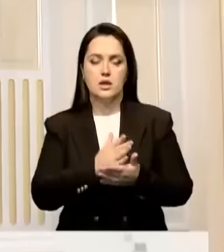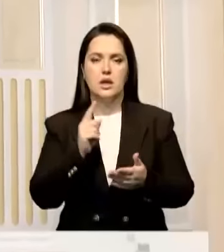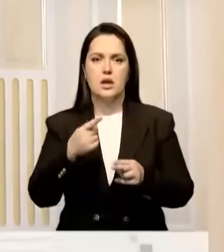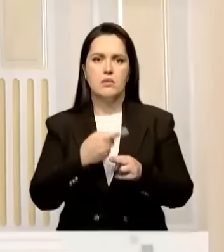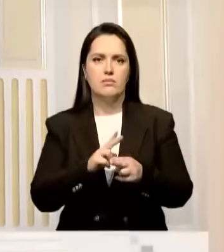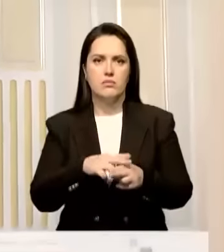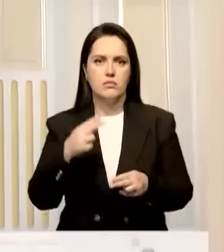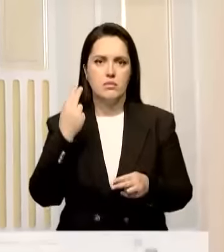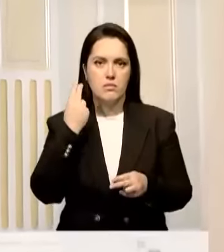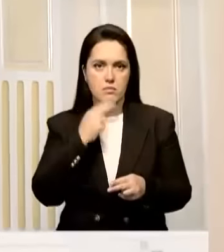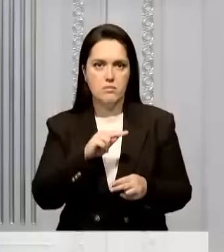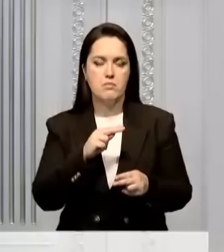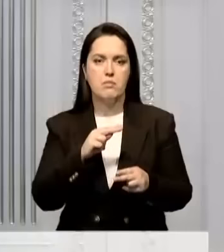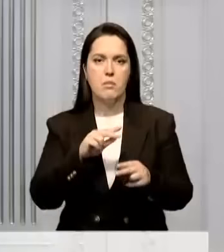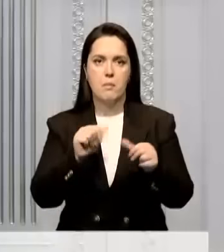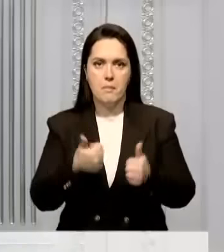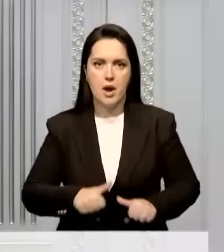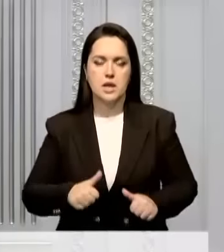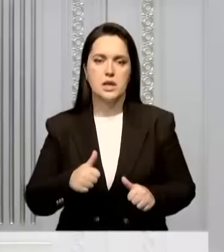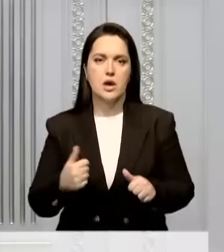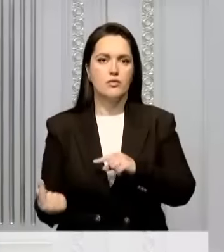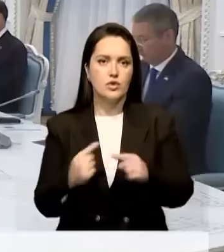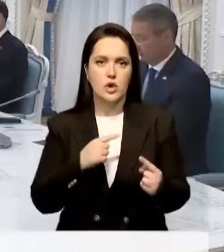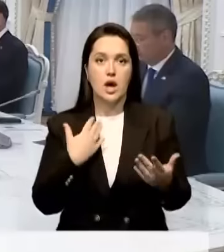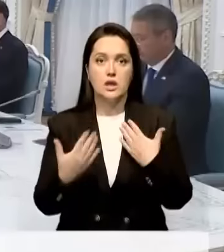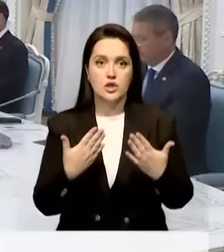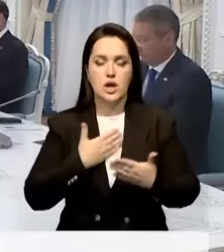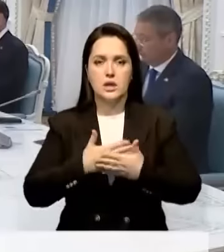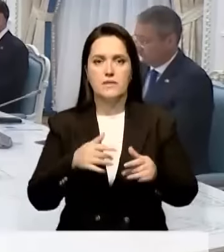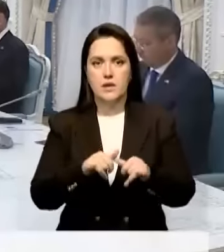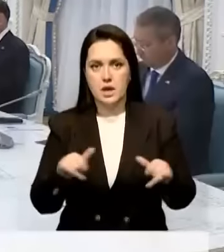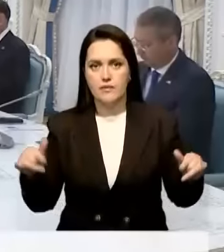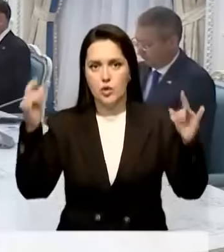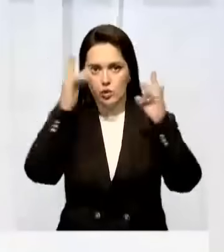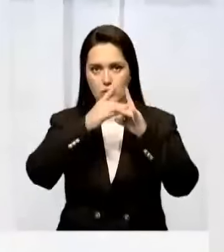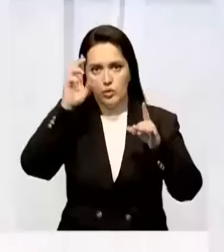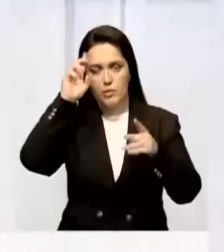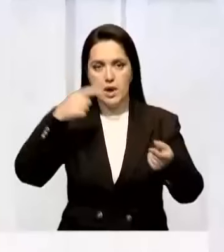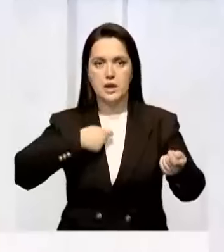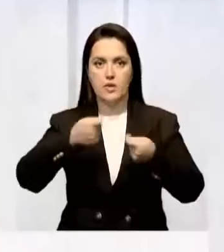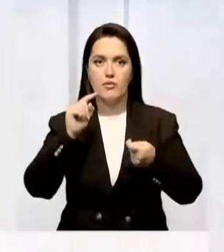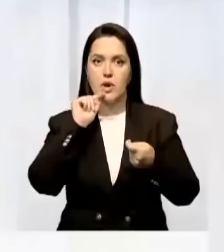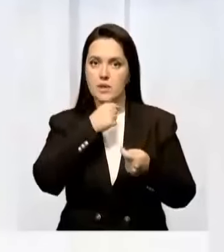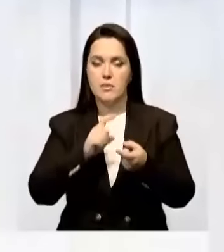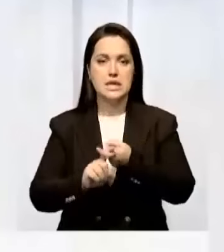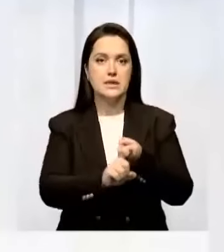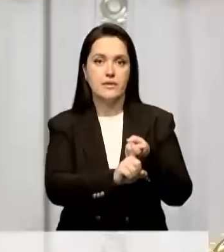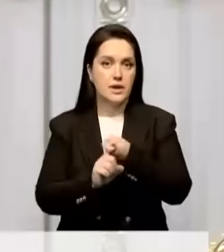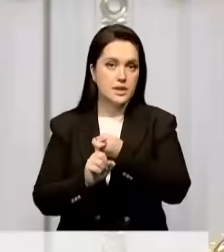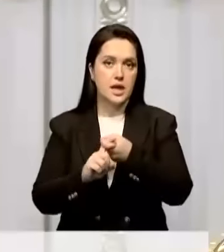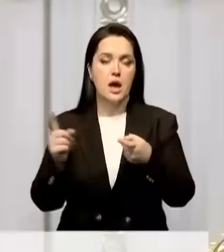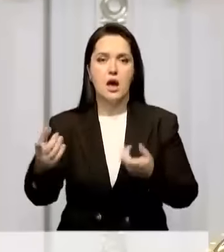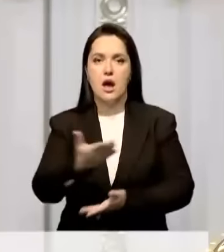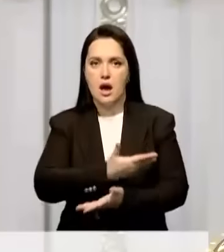сформировалась солидная институциональная база двусторонних отношений. Активно развиваются культурно-гуманитарные и торгово-экономические связи. Собеседники